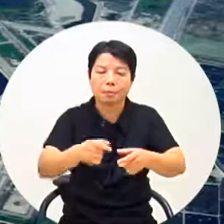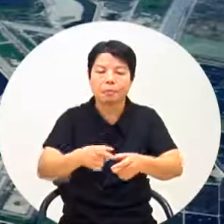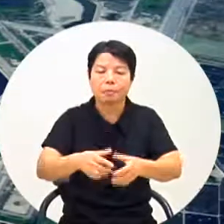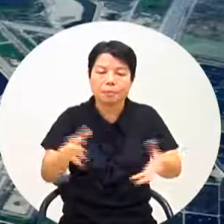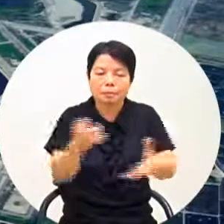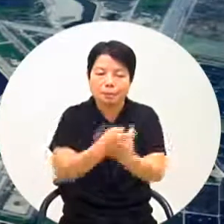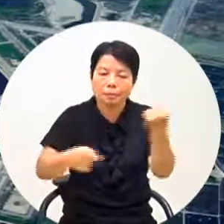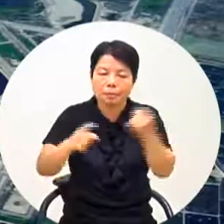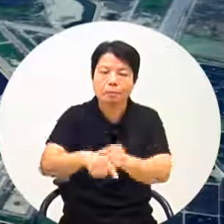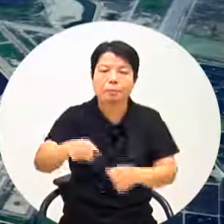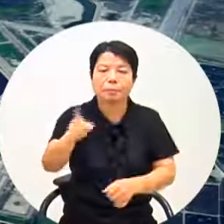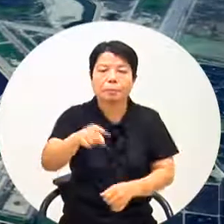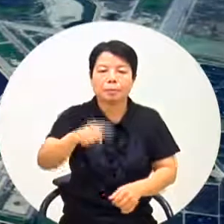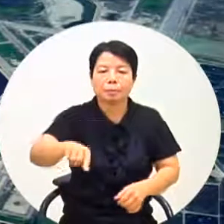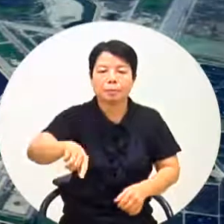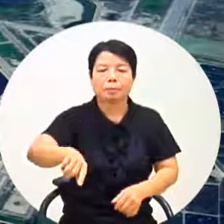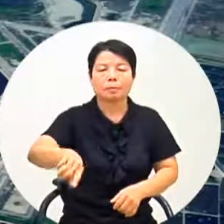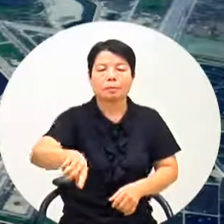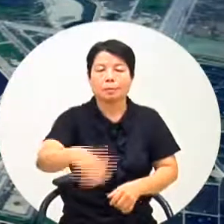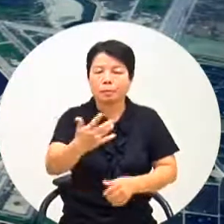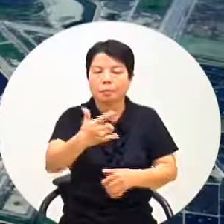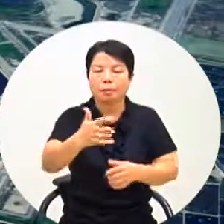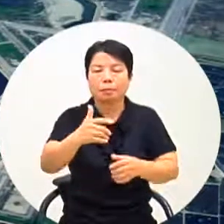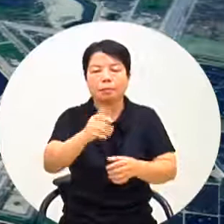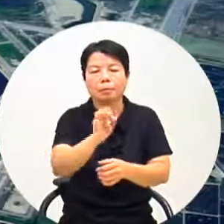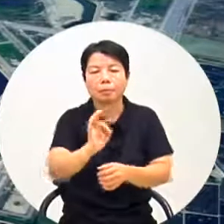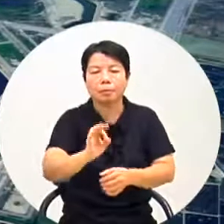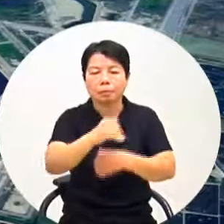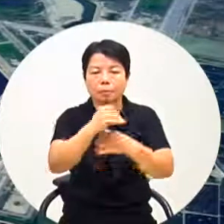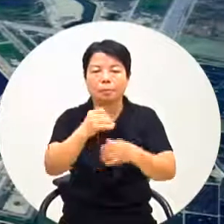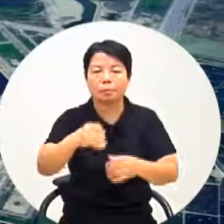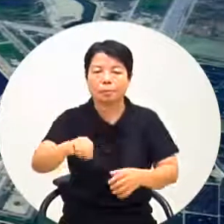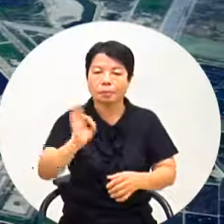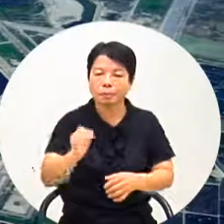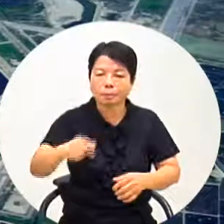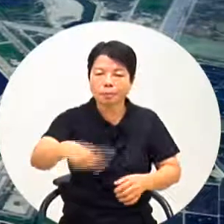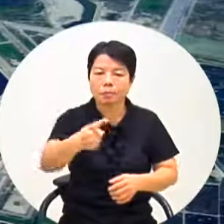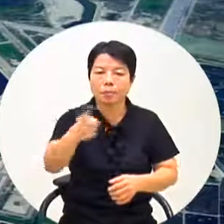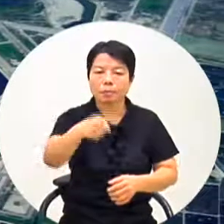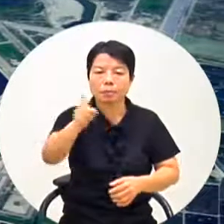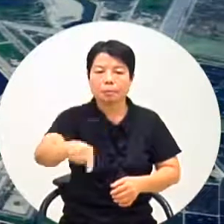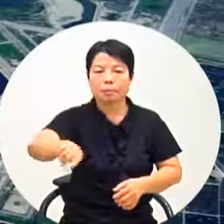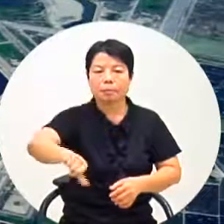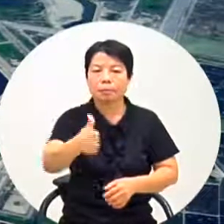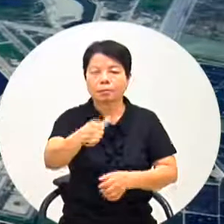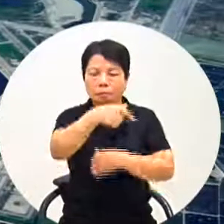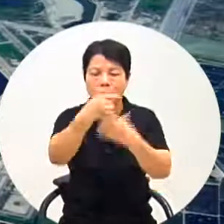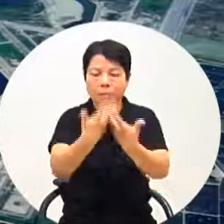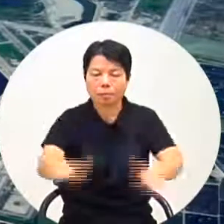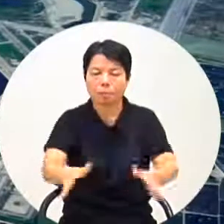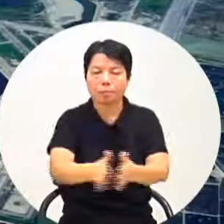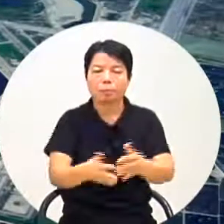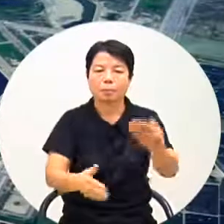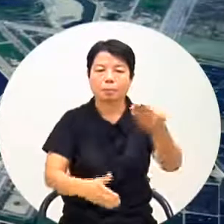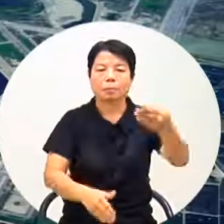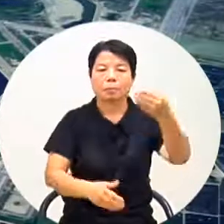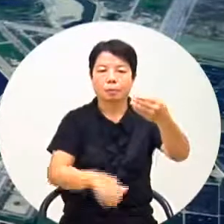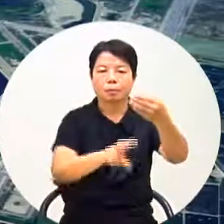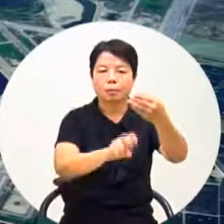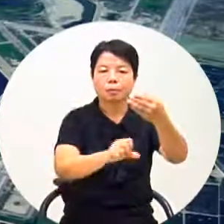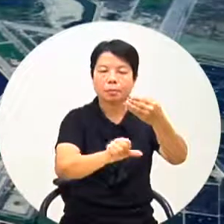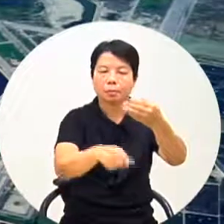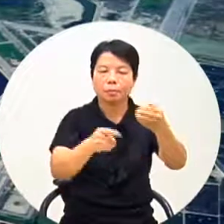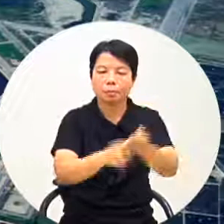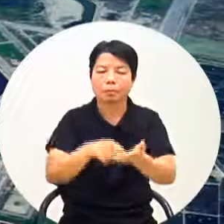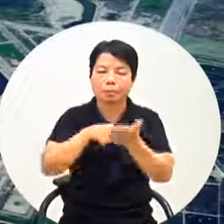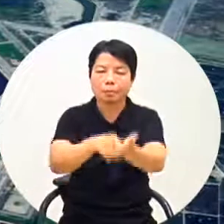1056亿元及提供480个这个就业机会的。那这个案子本已经于9月25号呢报内政部核定，